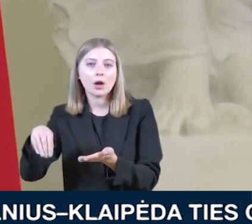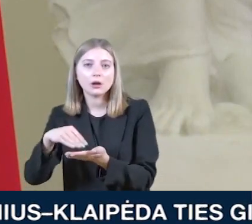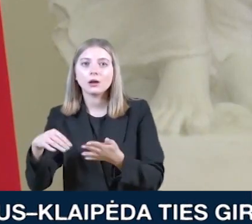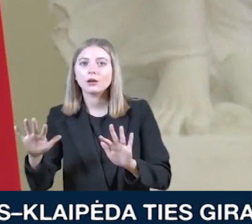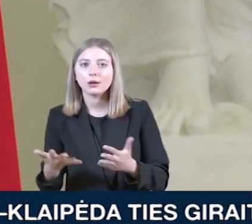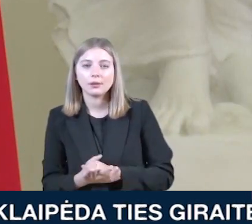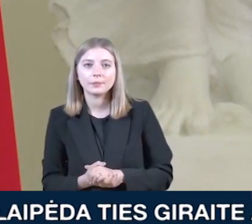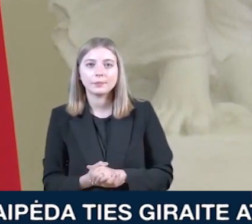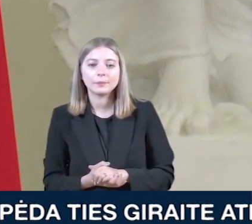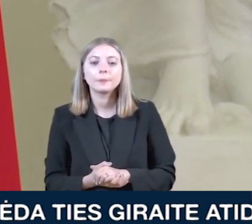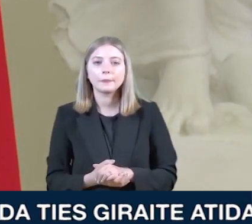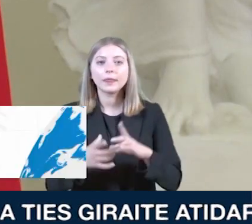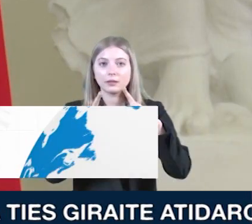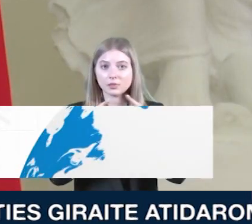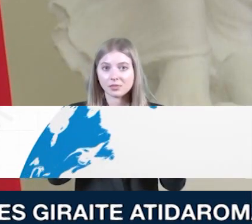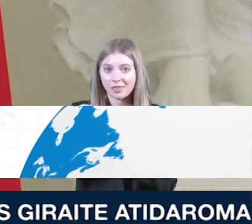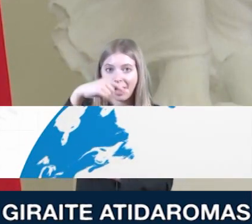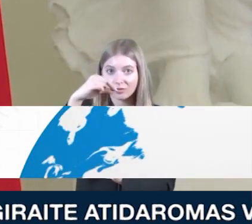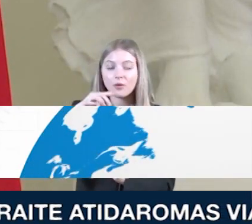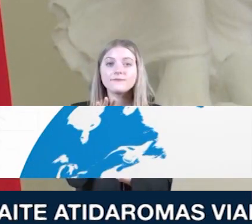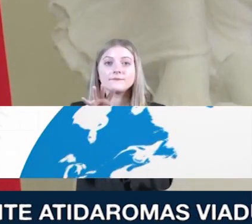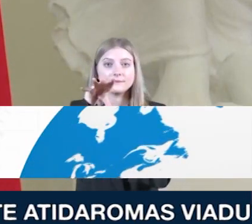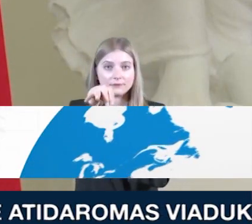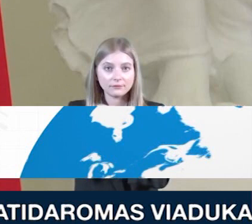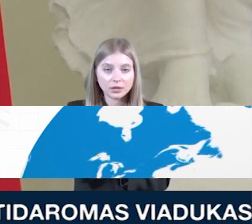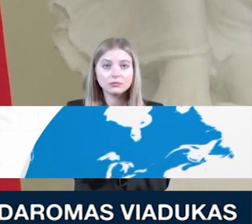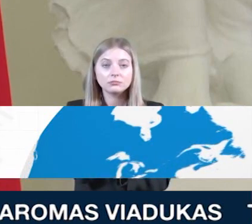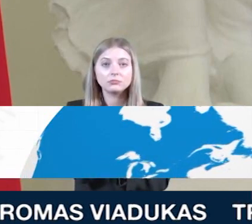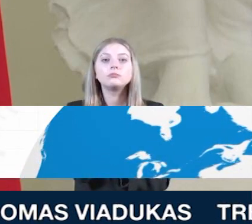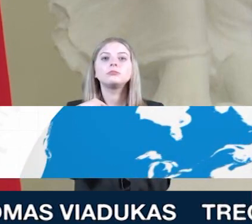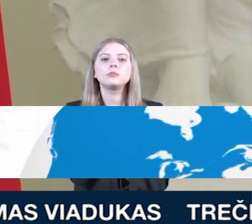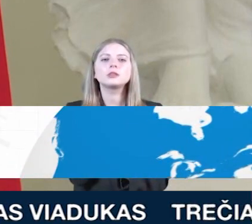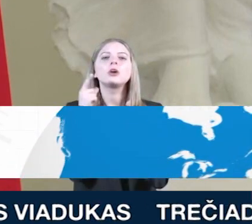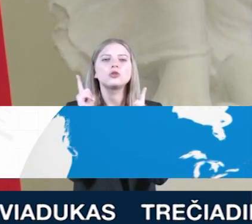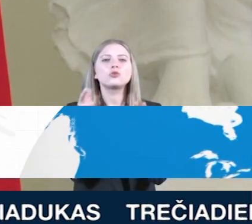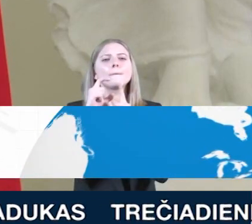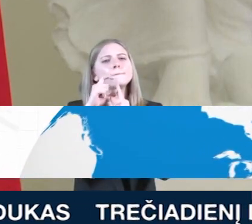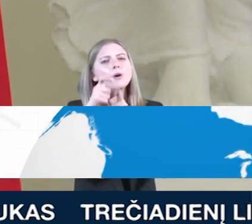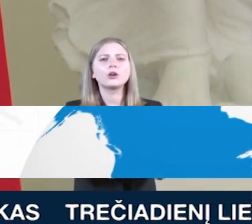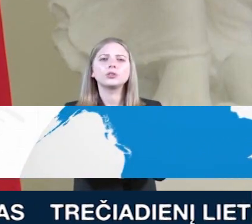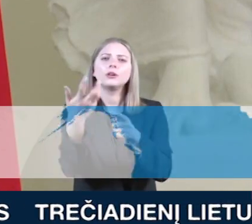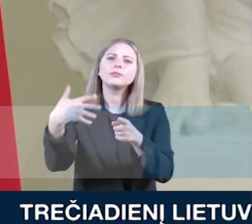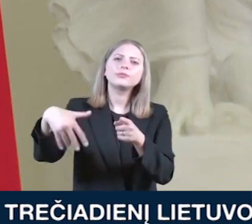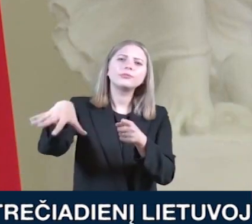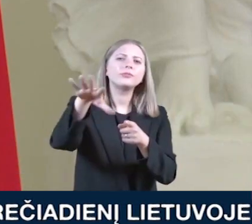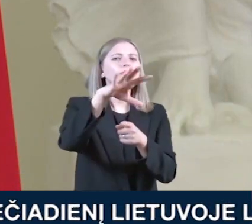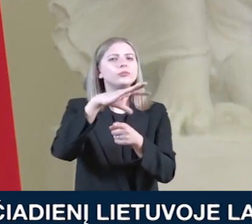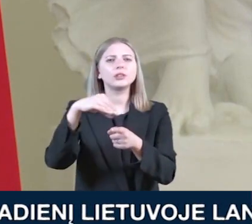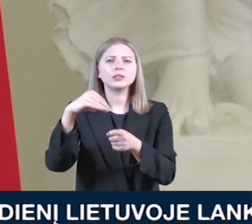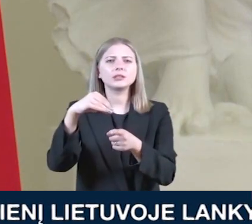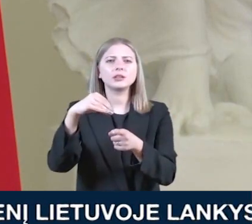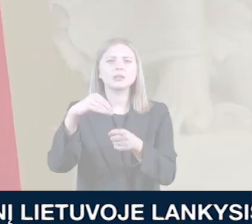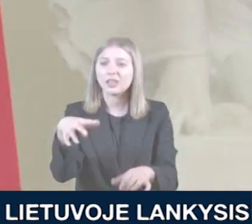Būdami NATO nariai, mes įsipareigojame ginti kiekvieną